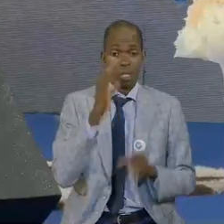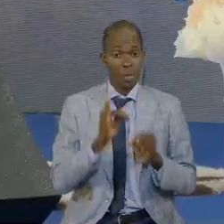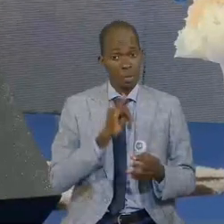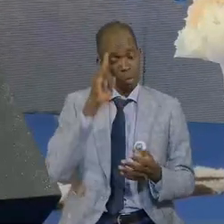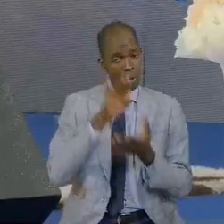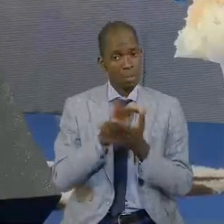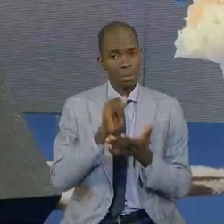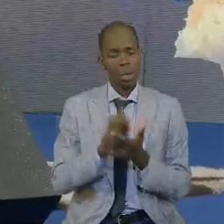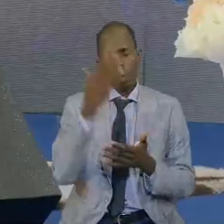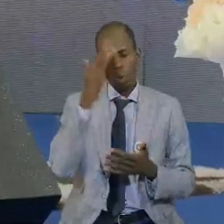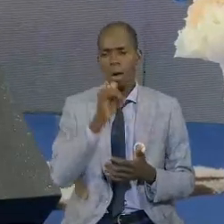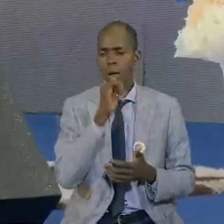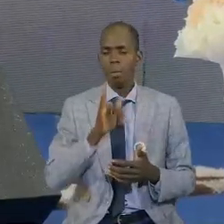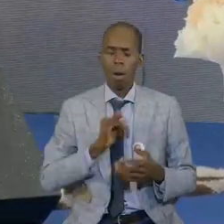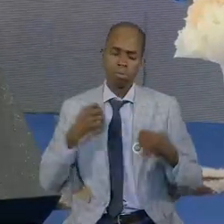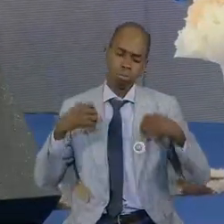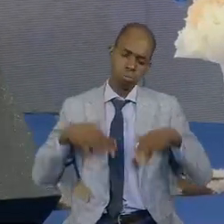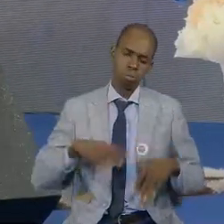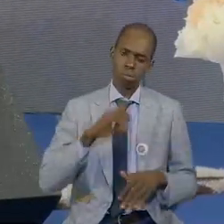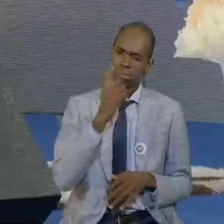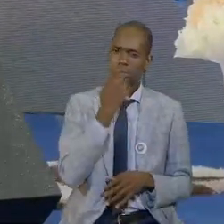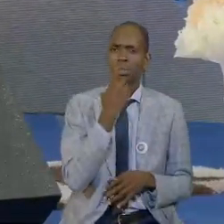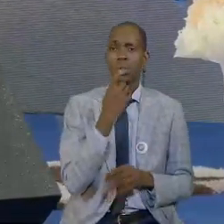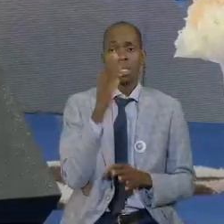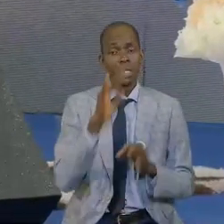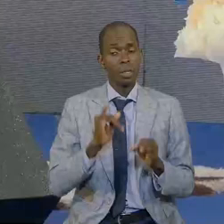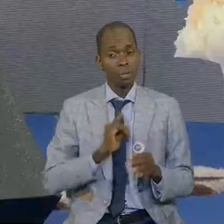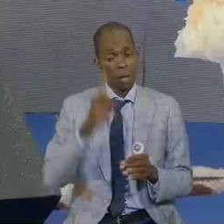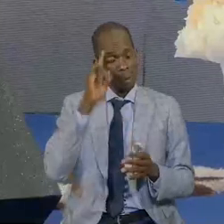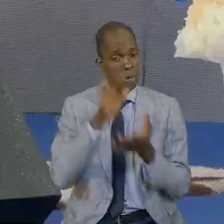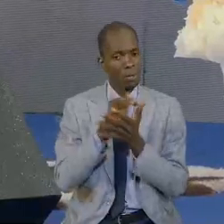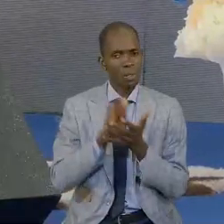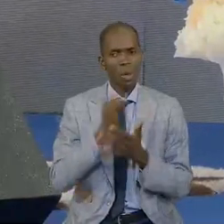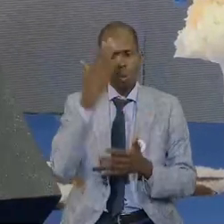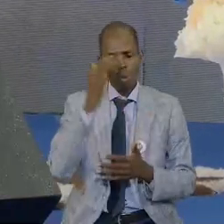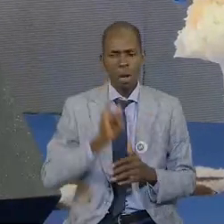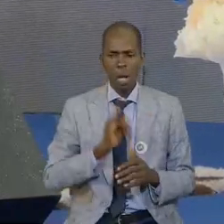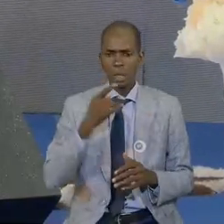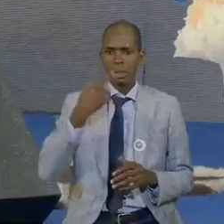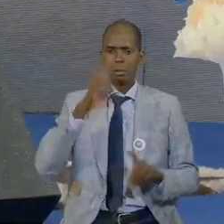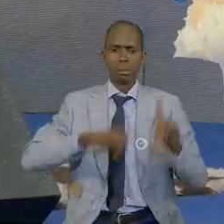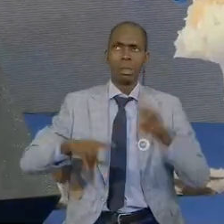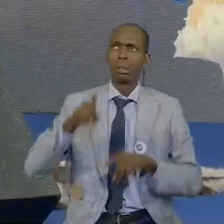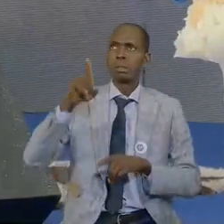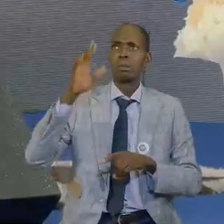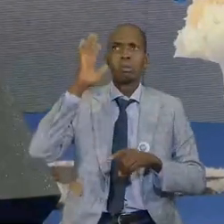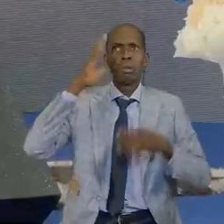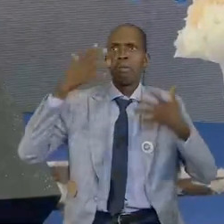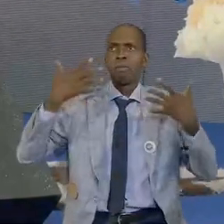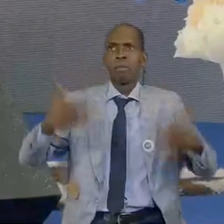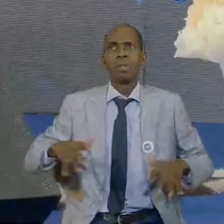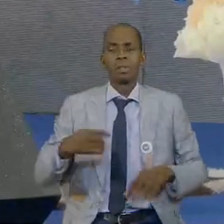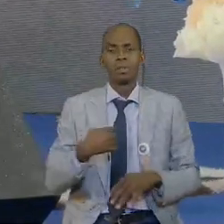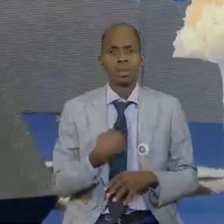pourquoi je suis découragé? If I believe that, why do I say they will finish me? Si je crois cela, pourquoi j'ai dit ils vont me terminer? If